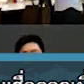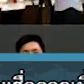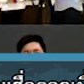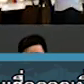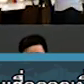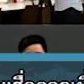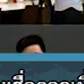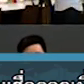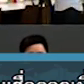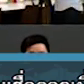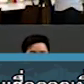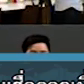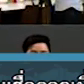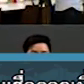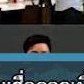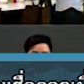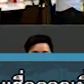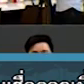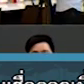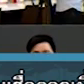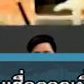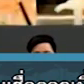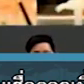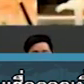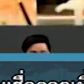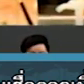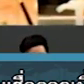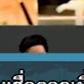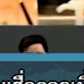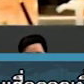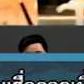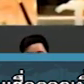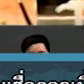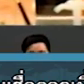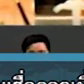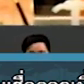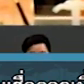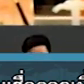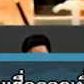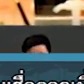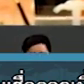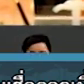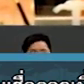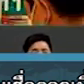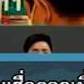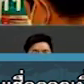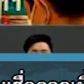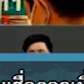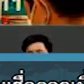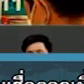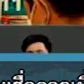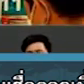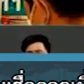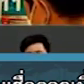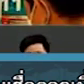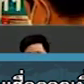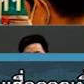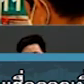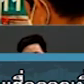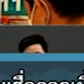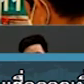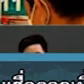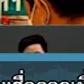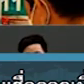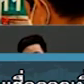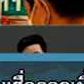การสินเชื่อบ้านแฮปปี้โฮมสำหรับผู้ที่ต้องการซื้อหรือปลูกสร้างที่อยู่อาศัยในระดับราคาไม่เกิน3ล้านบาทมีผู้สน